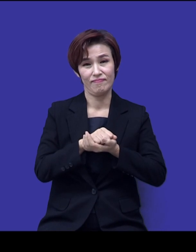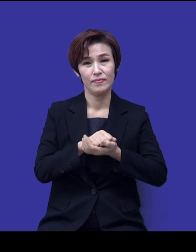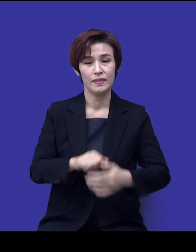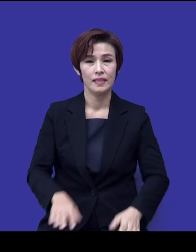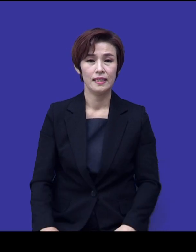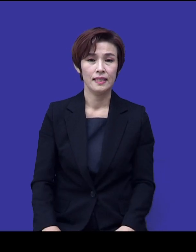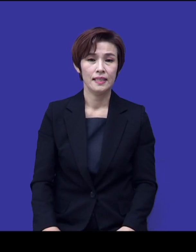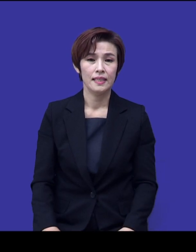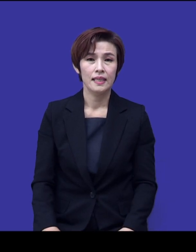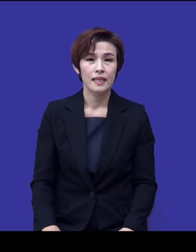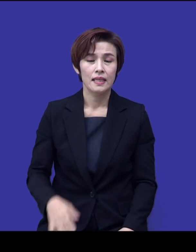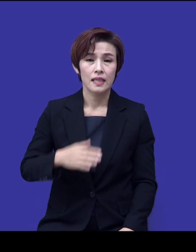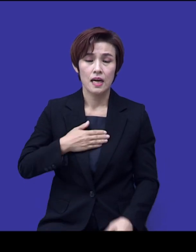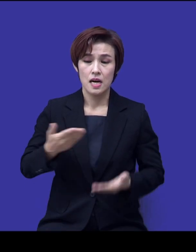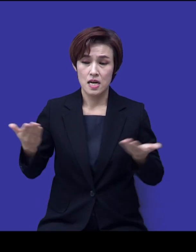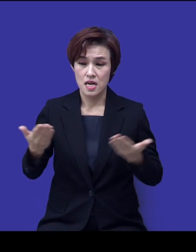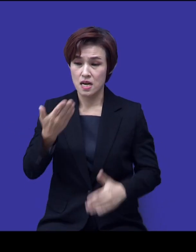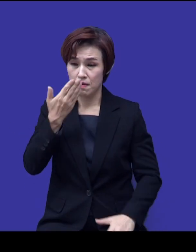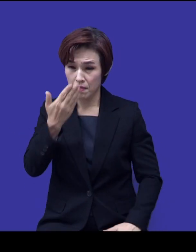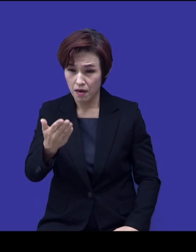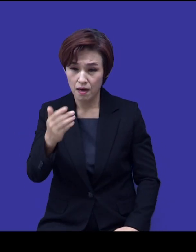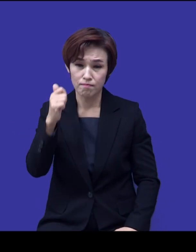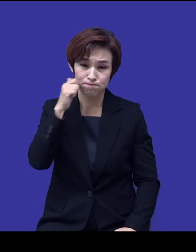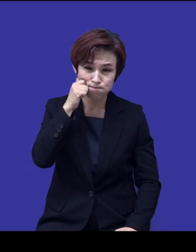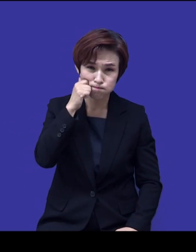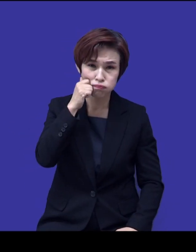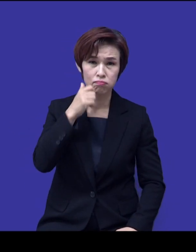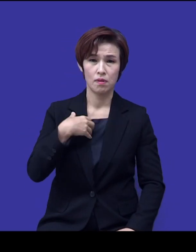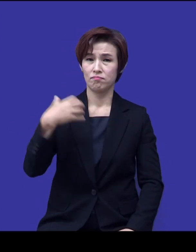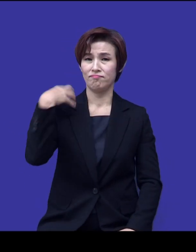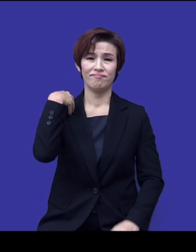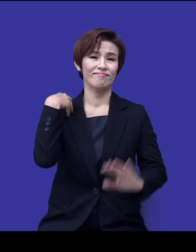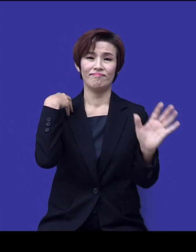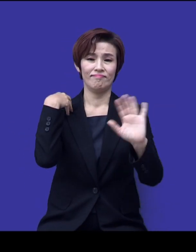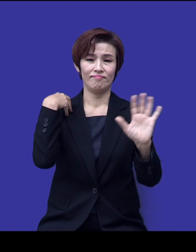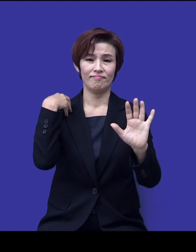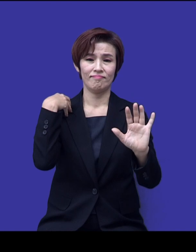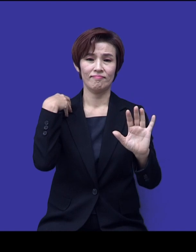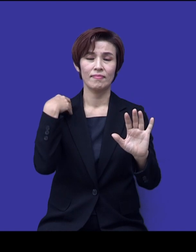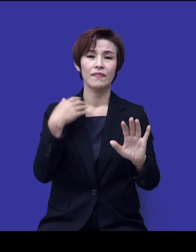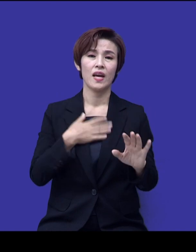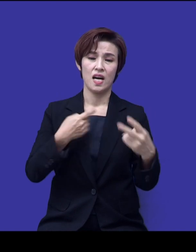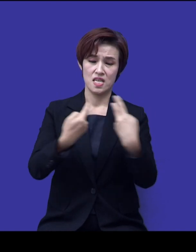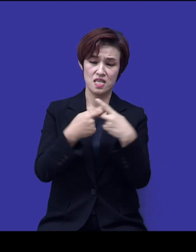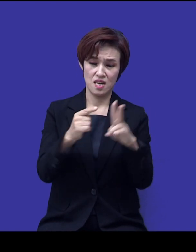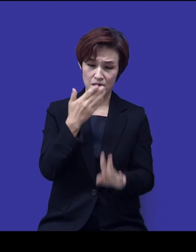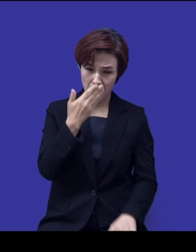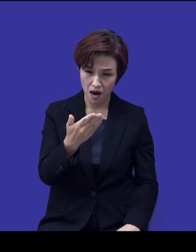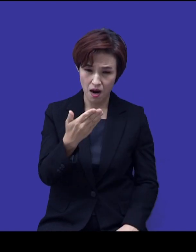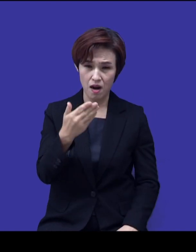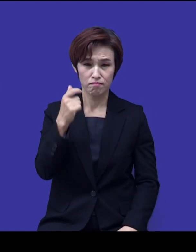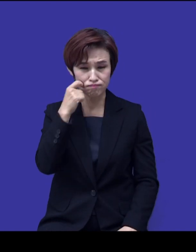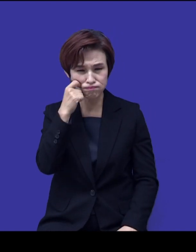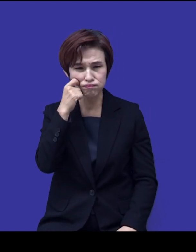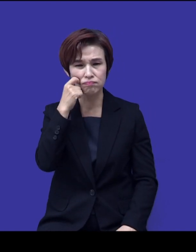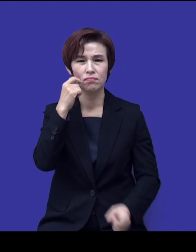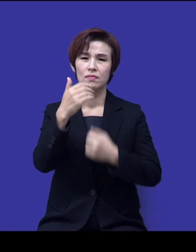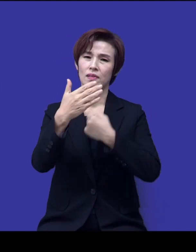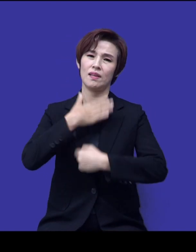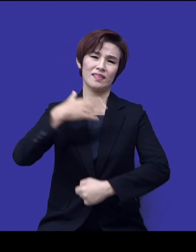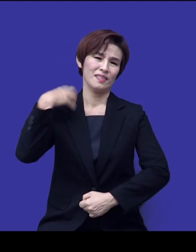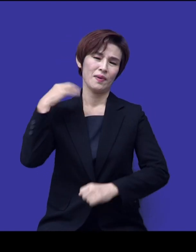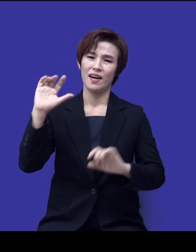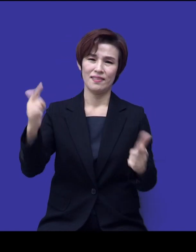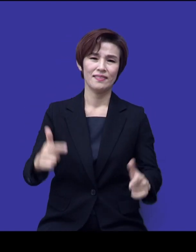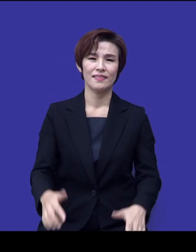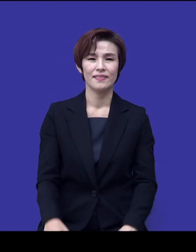내가 이해를 할 수 있고 못하고는 나의 책임이 아닌 것 같아요. 그렇죠, 그렇죠. 이해 뭐 이해하면 이해하는 대로 따르는 것이고 못하면 네. 못하니까 따르는